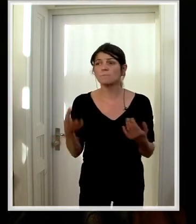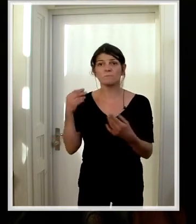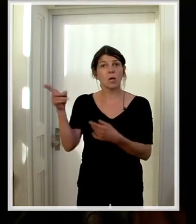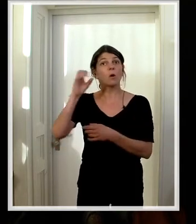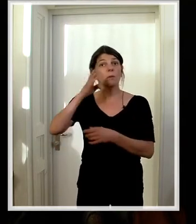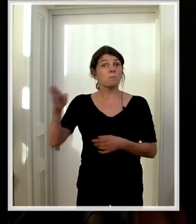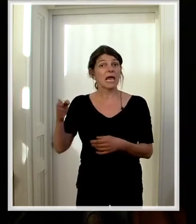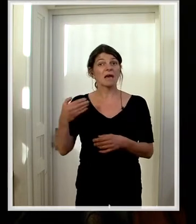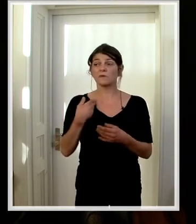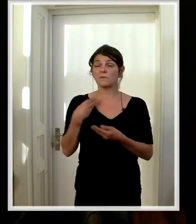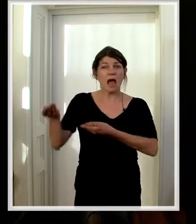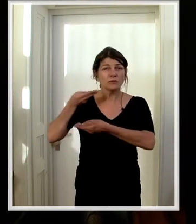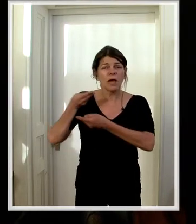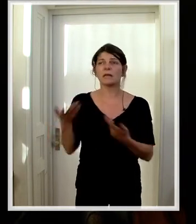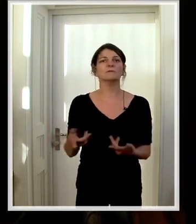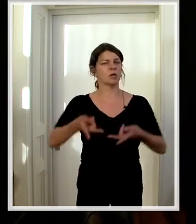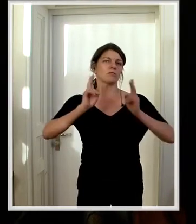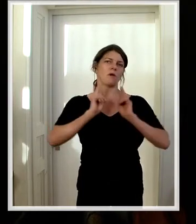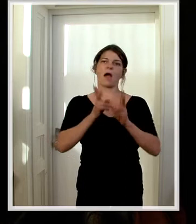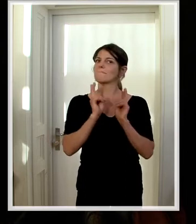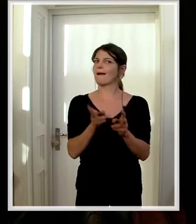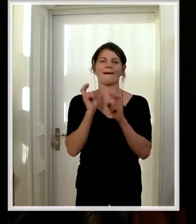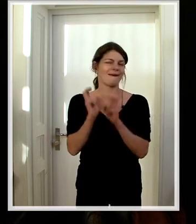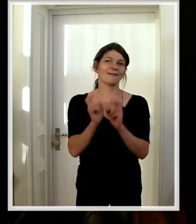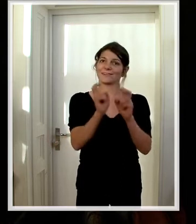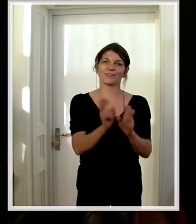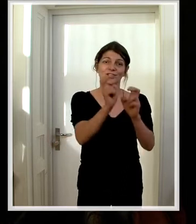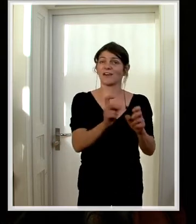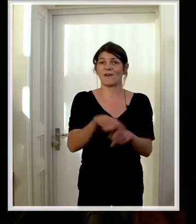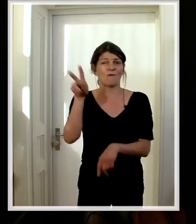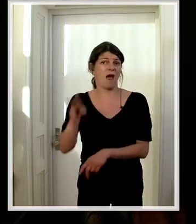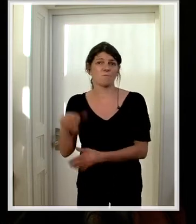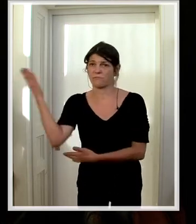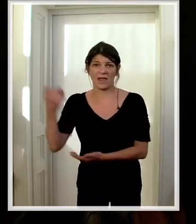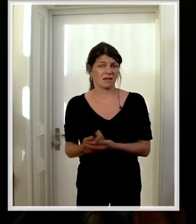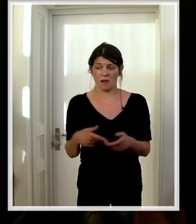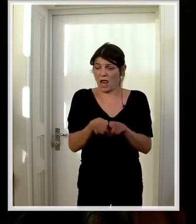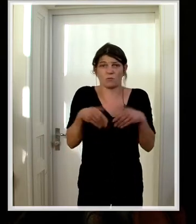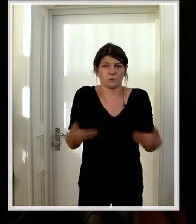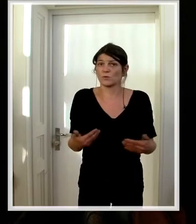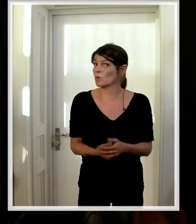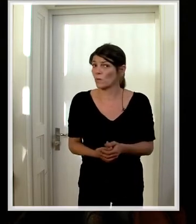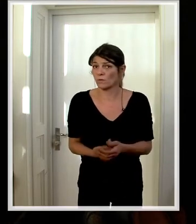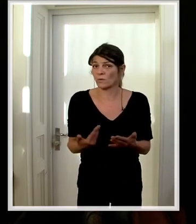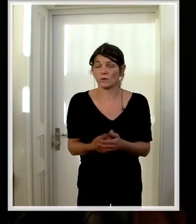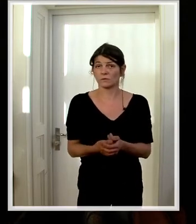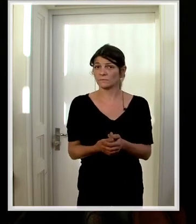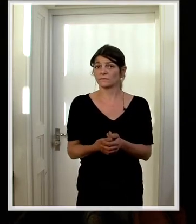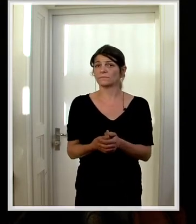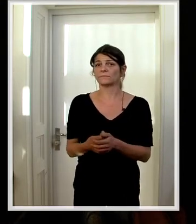ÖBB ausgehandelt, sind ganz normale Haltestellen, wie sie im Vorarlberg natürlich auch